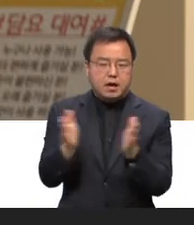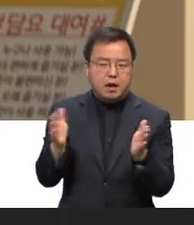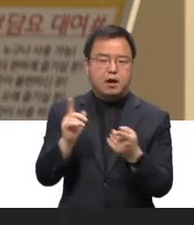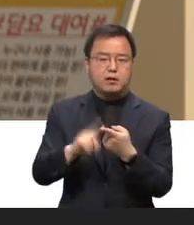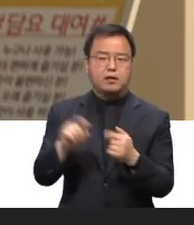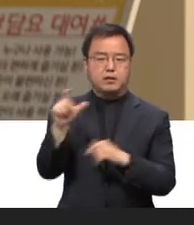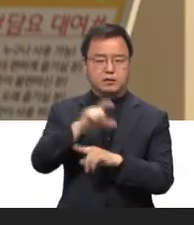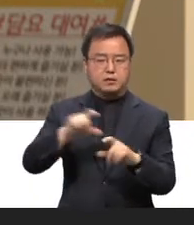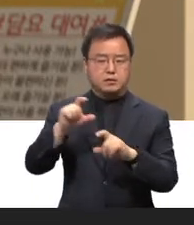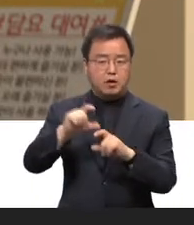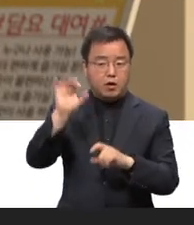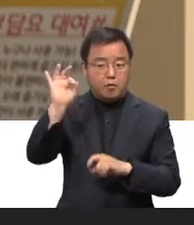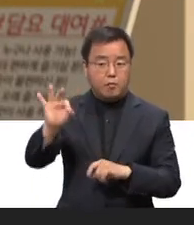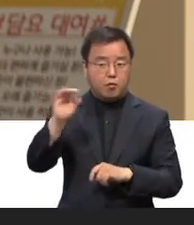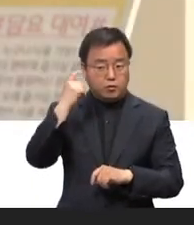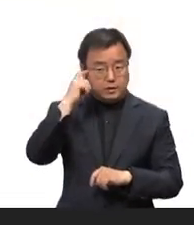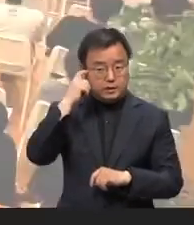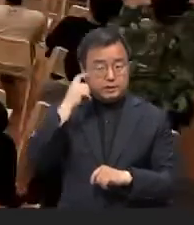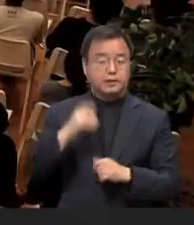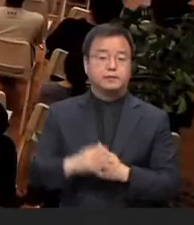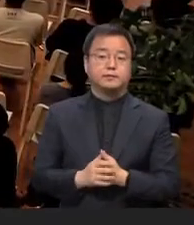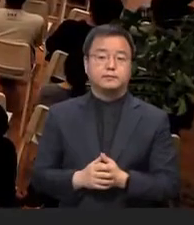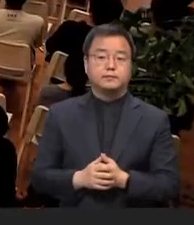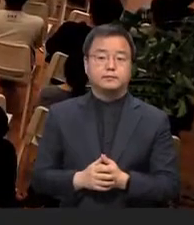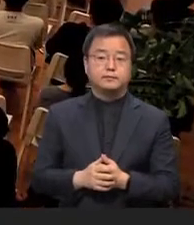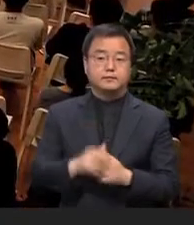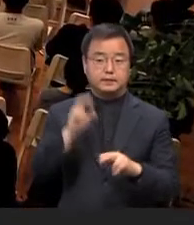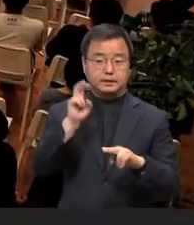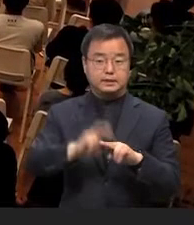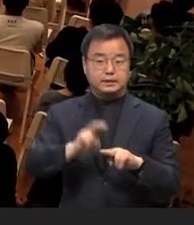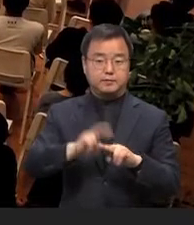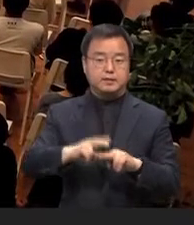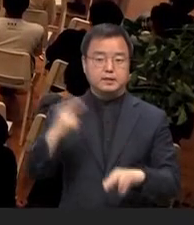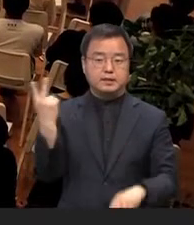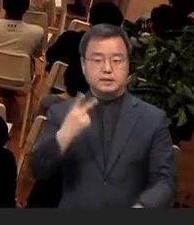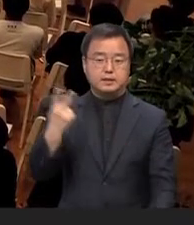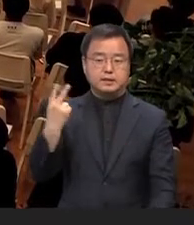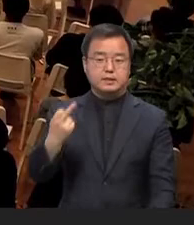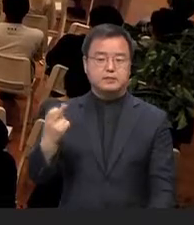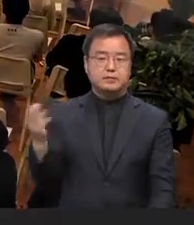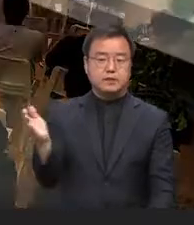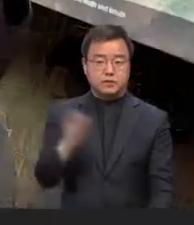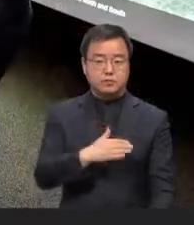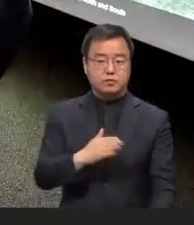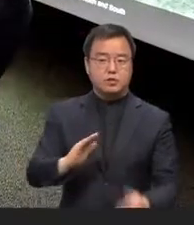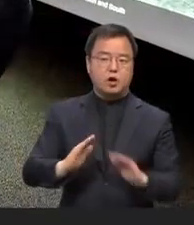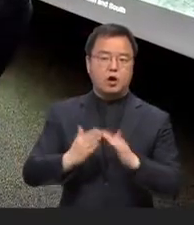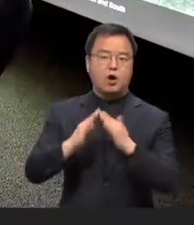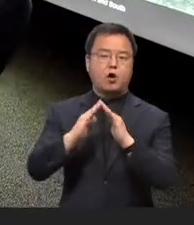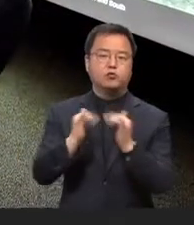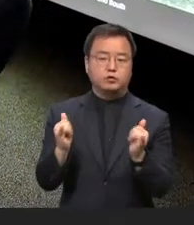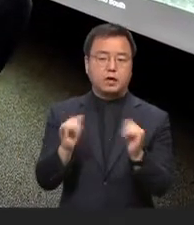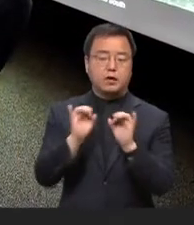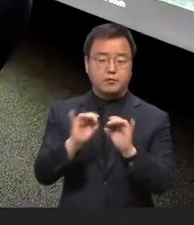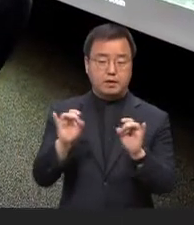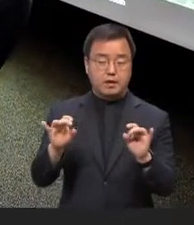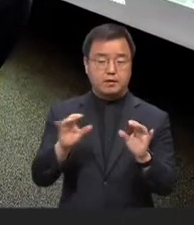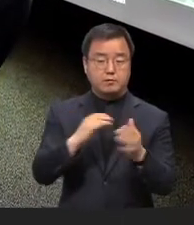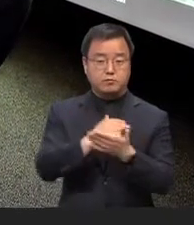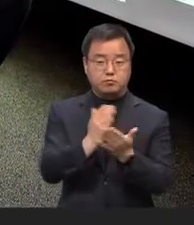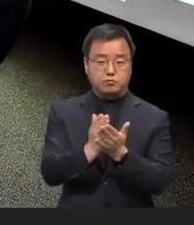더 보는 편입니다. 그래서 이 자리는 2012년도부터 건축가와 각계